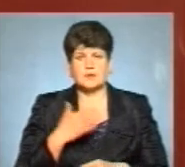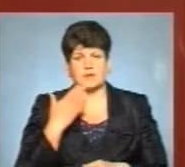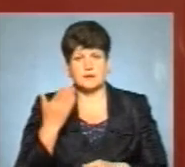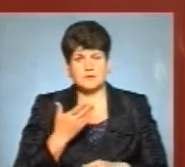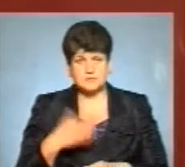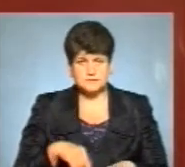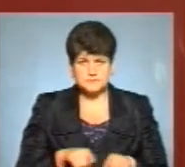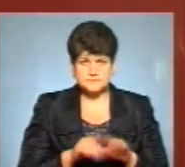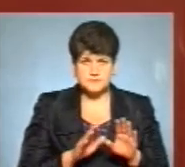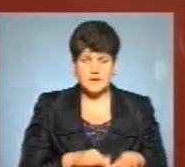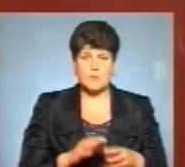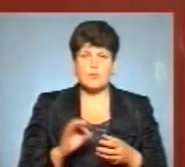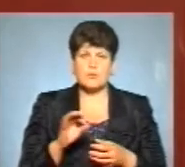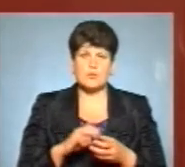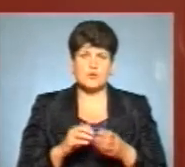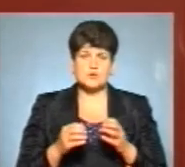про результати